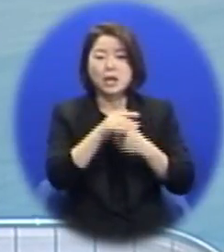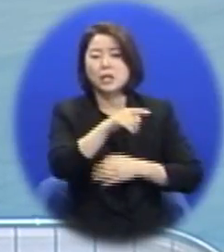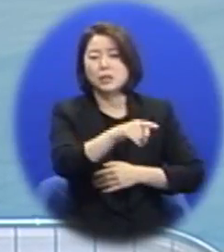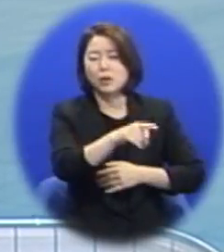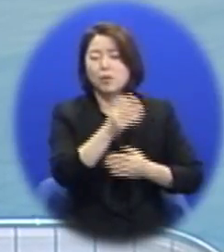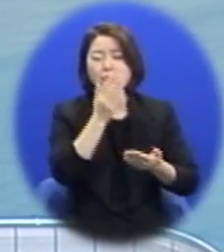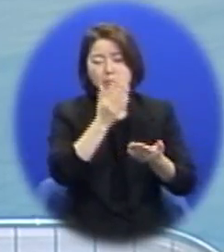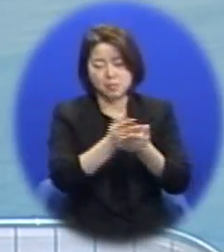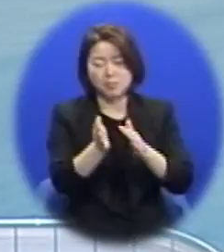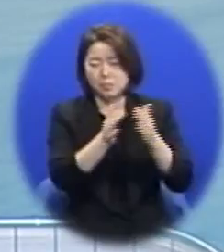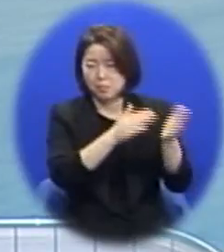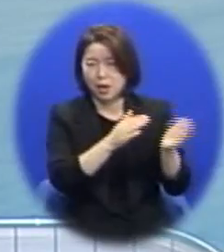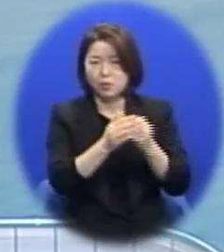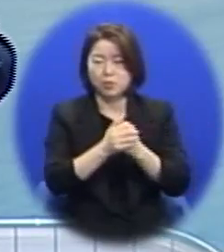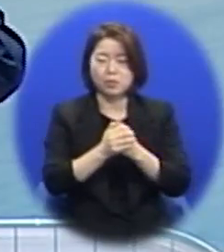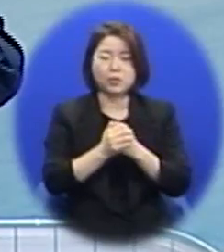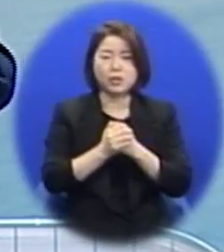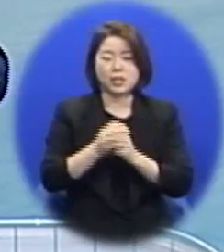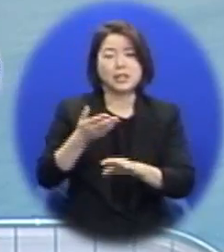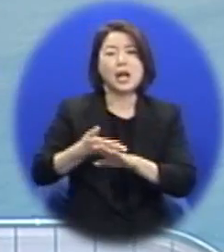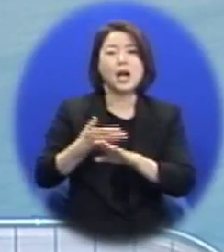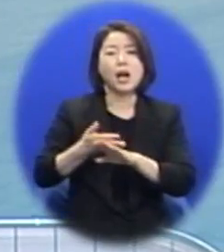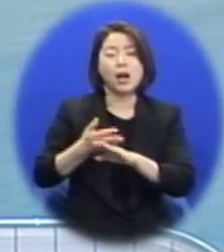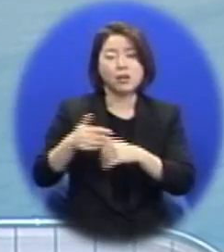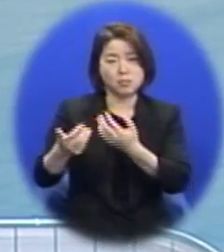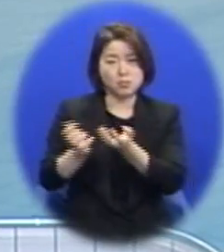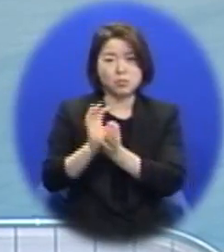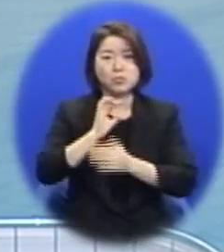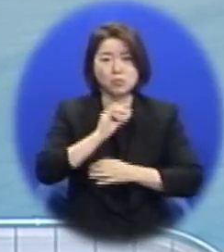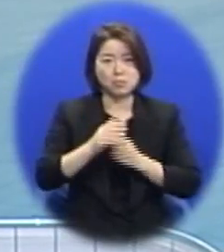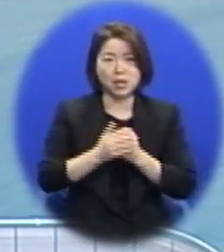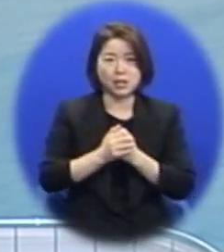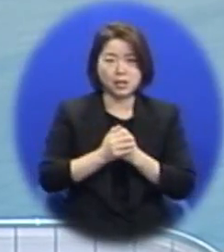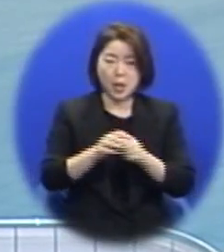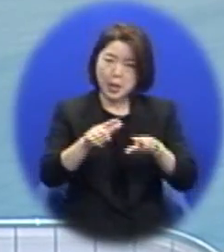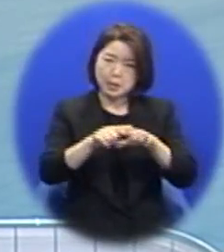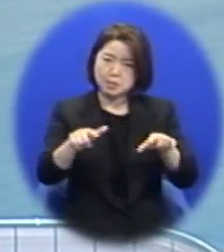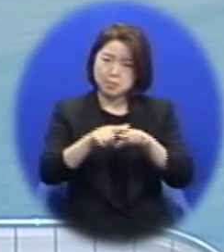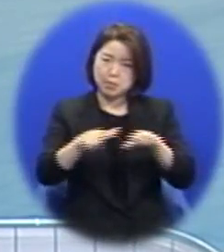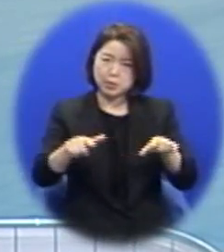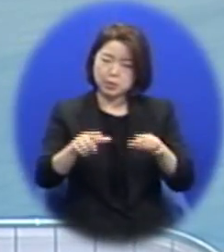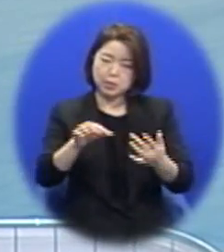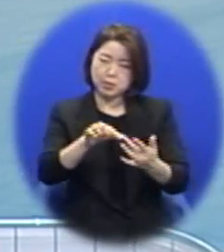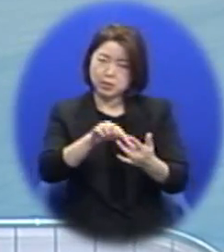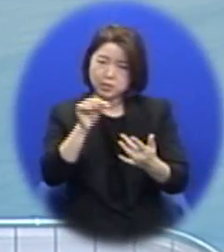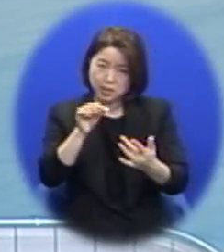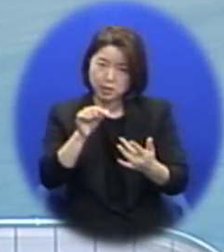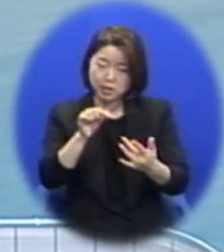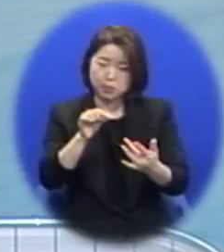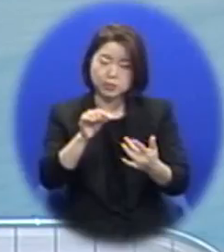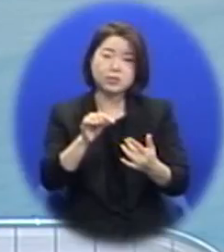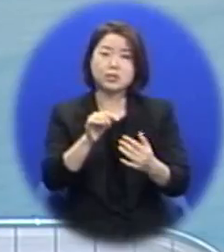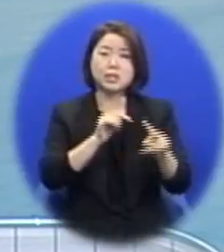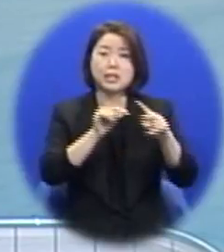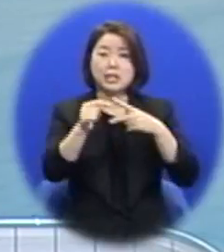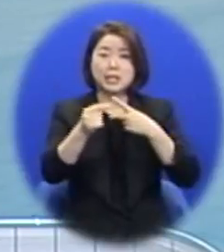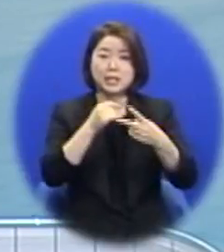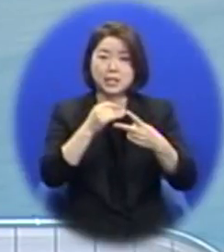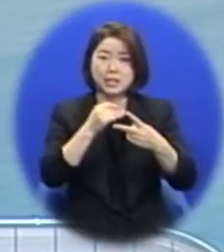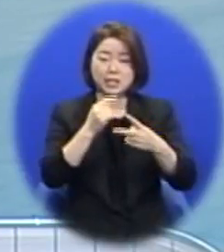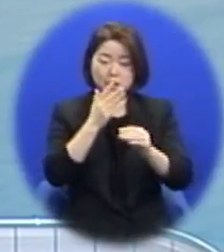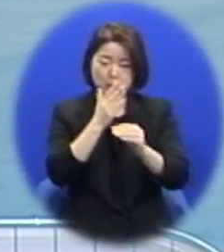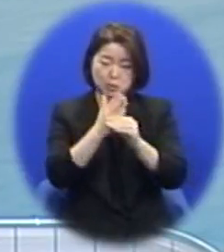외에는 일반적으로 택하고 있는 해석을 중심으로 말씀을